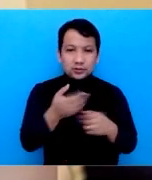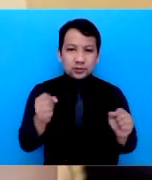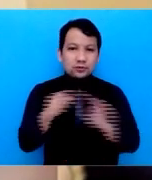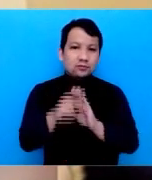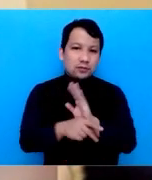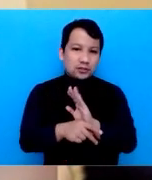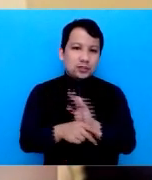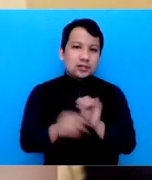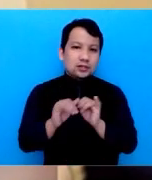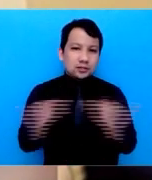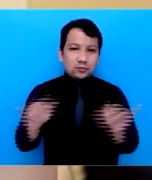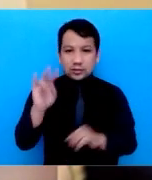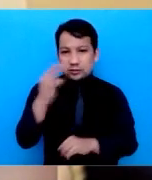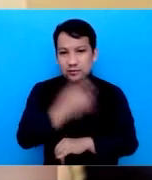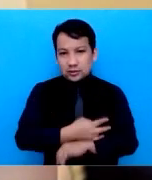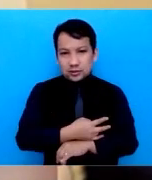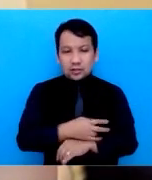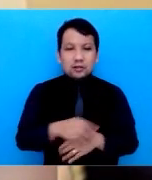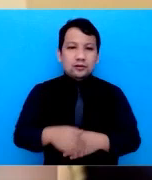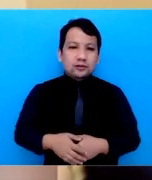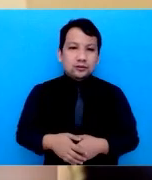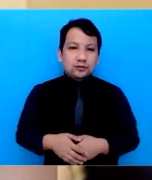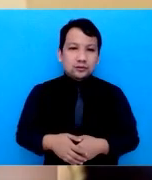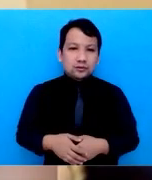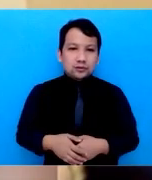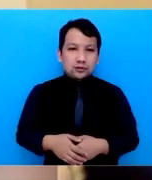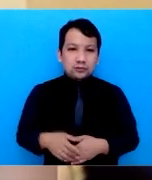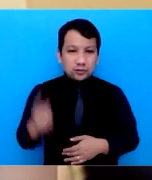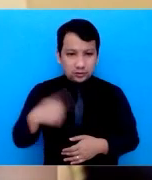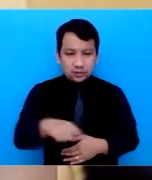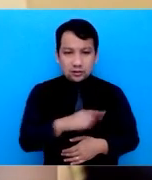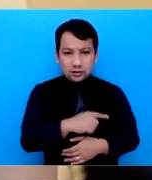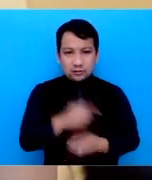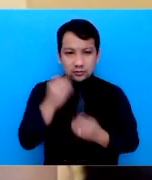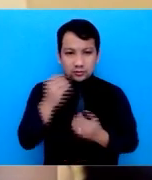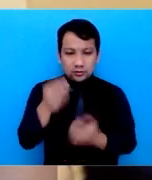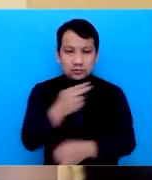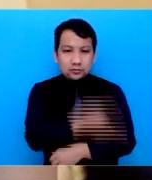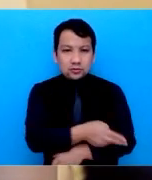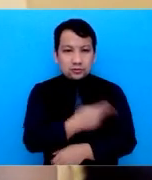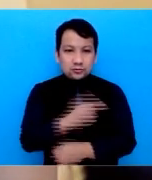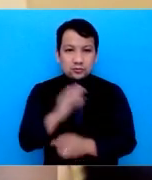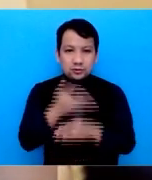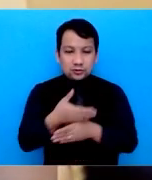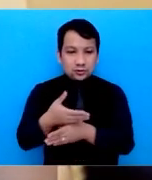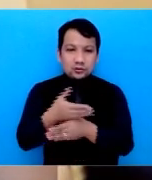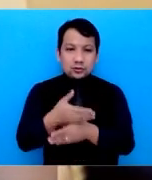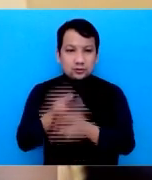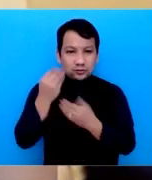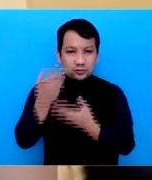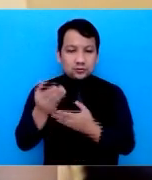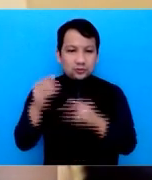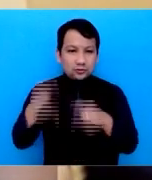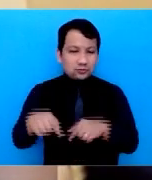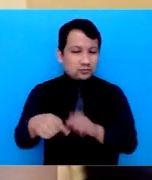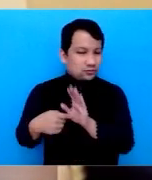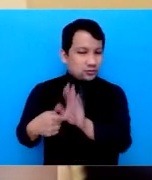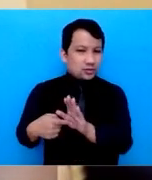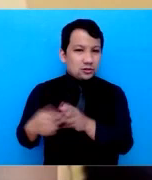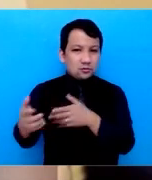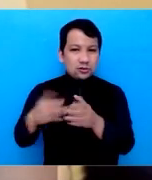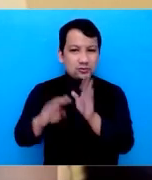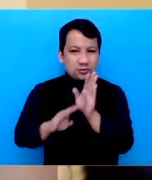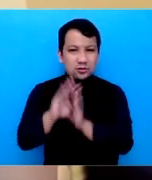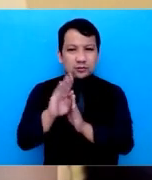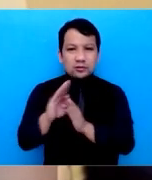place. Tapos yung ating ospital, nakahanda naman yan for a surge, no? So habang